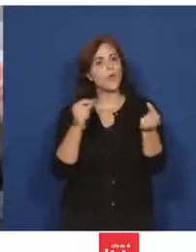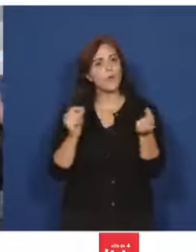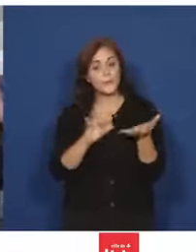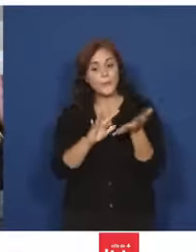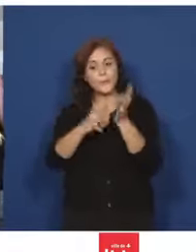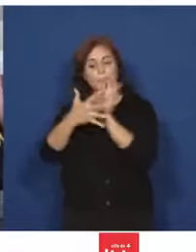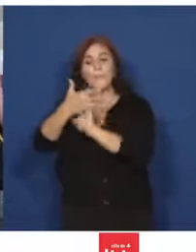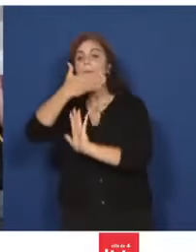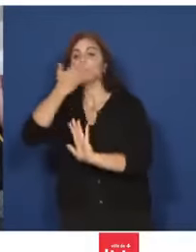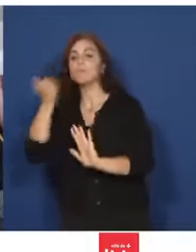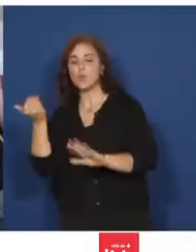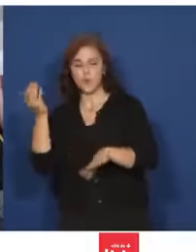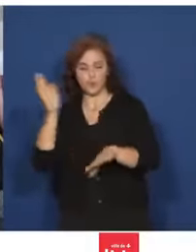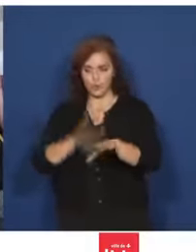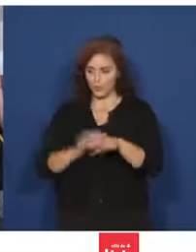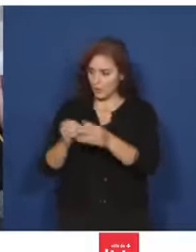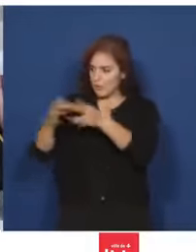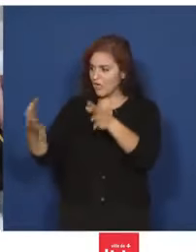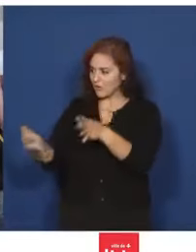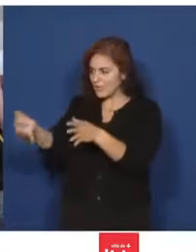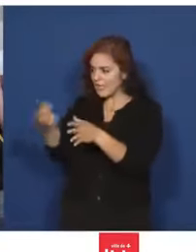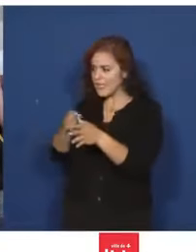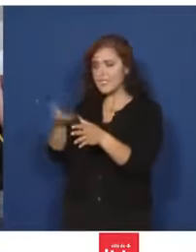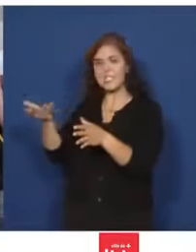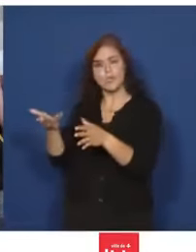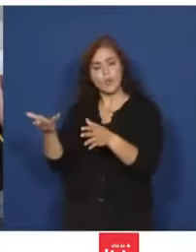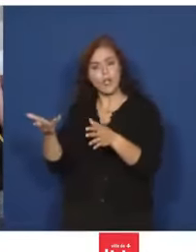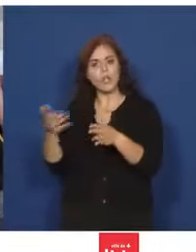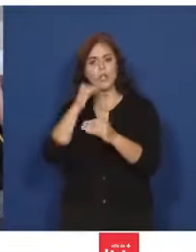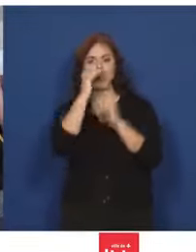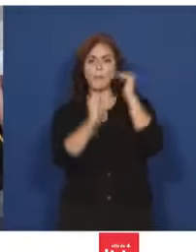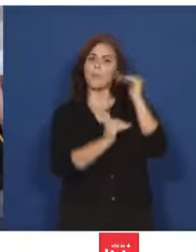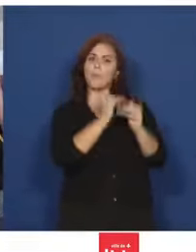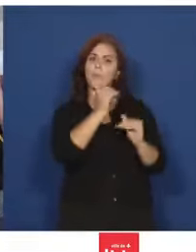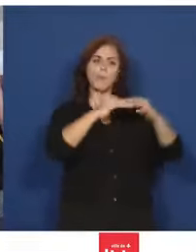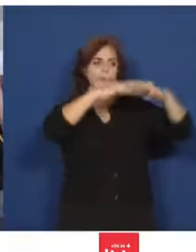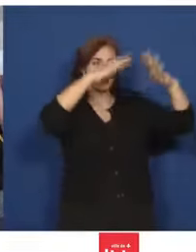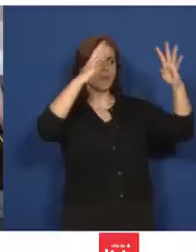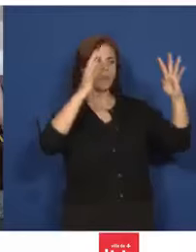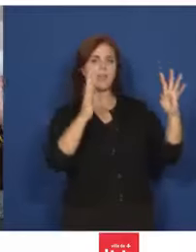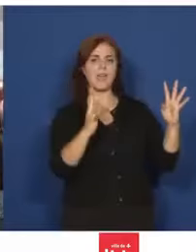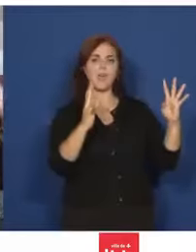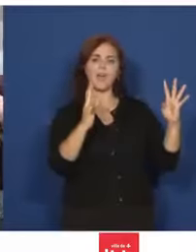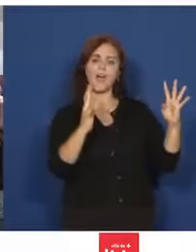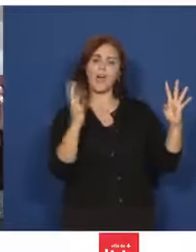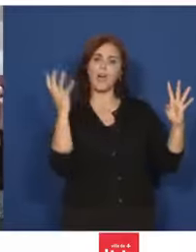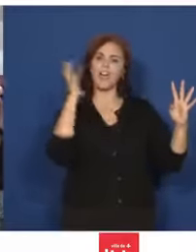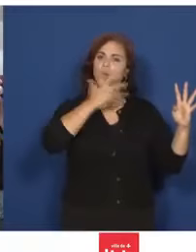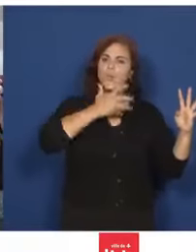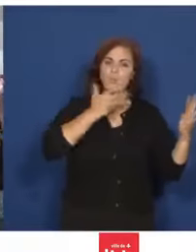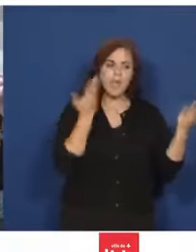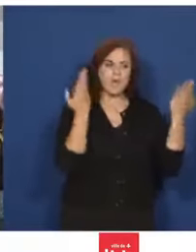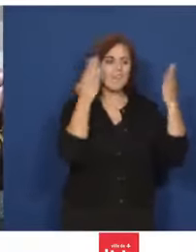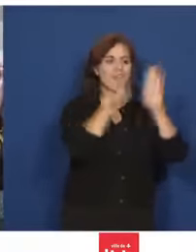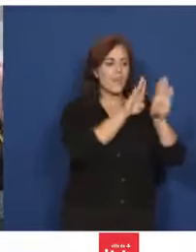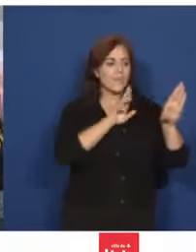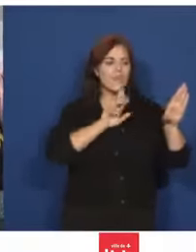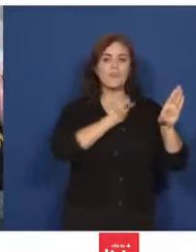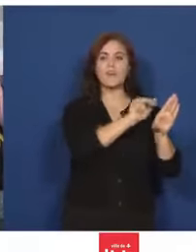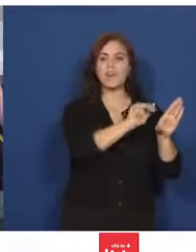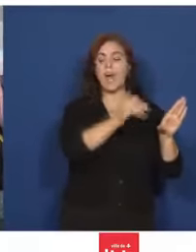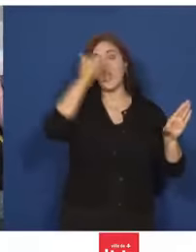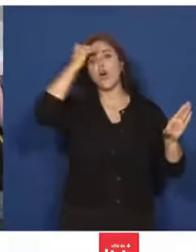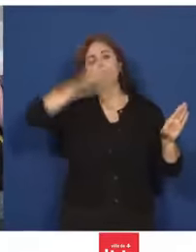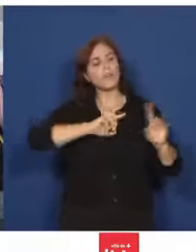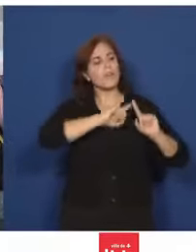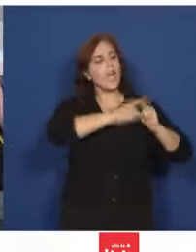de la disparition programmée de l'un de ses fleurons, la serre équatoriale. On connaît l'argument invoqué,